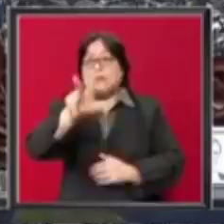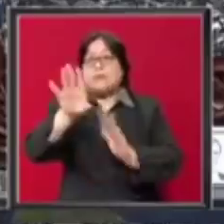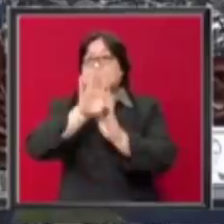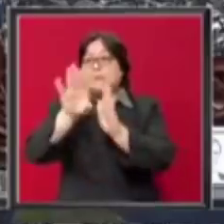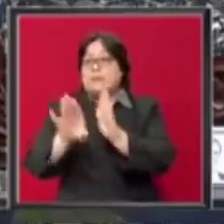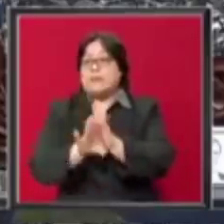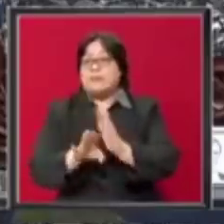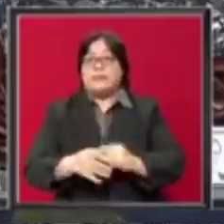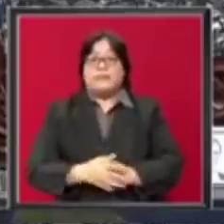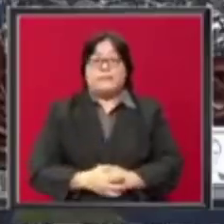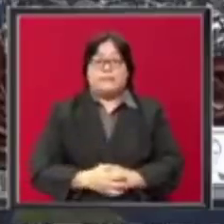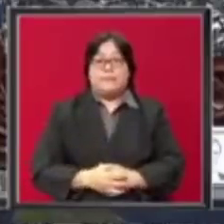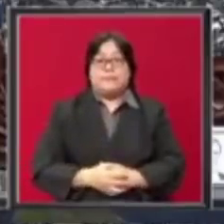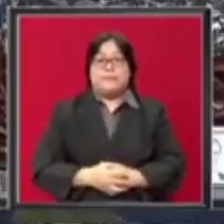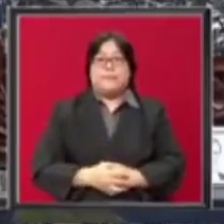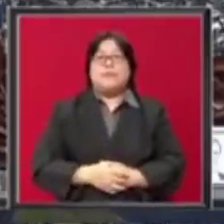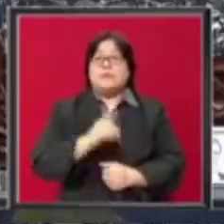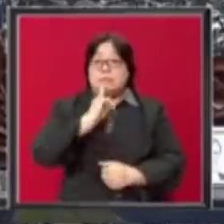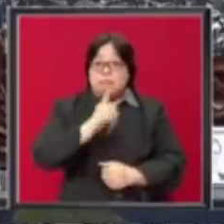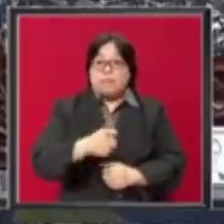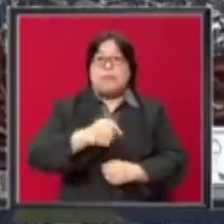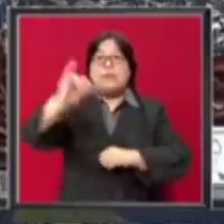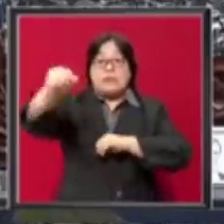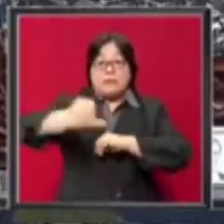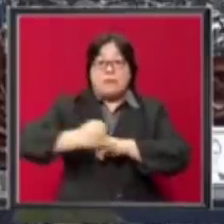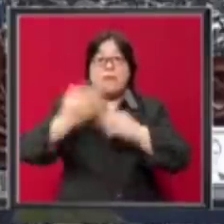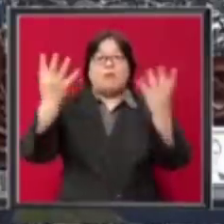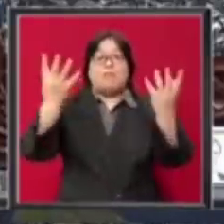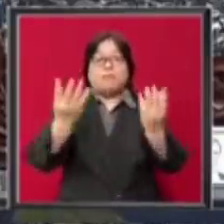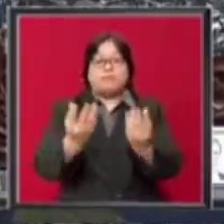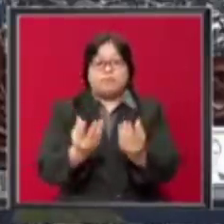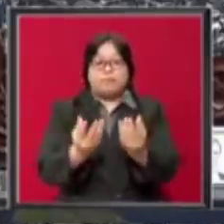88.93 bilion. Walaupun import menyusut